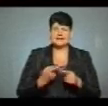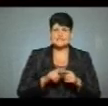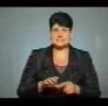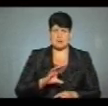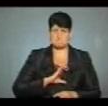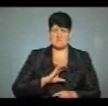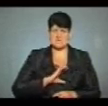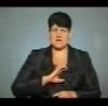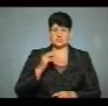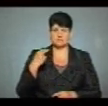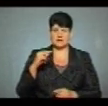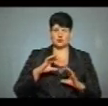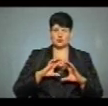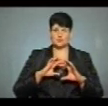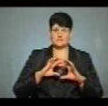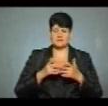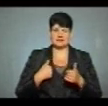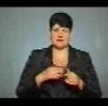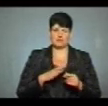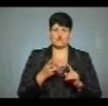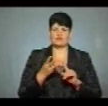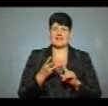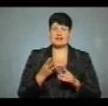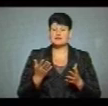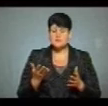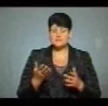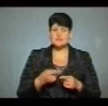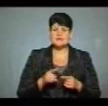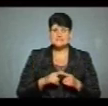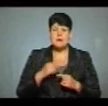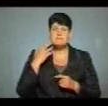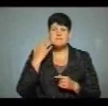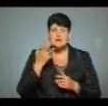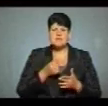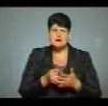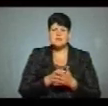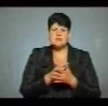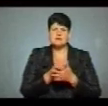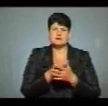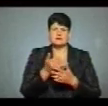з чемпіонату світу, де я став третім, це, можна сказати, мрія, до якої я йшов,